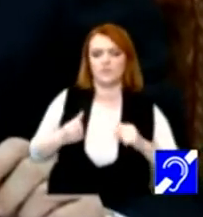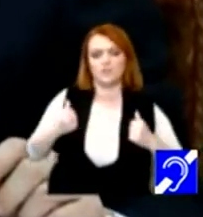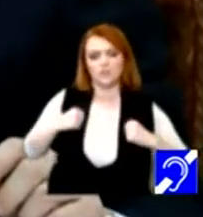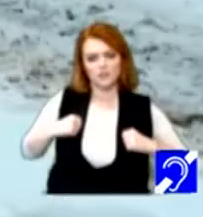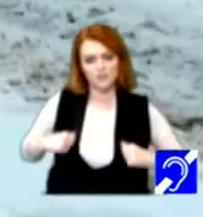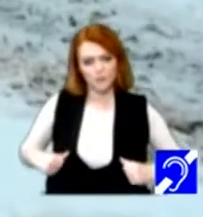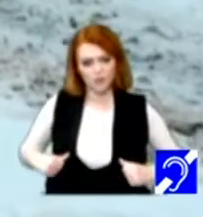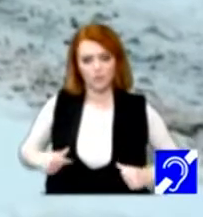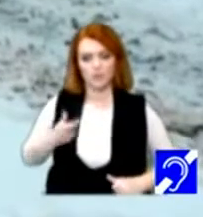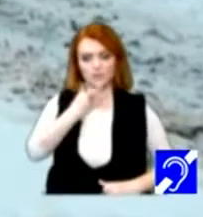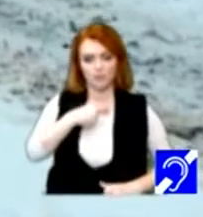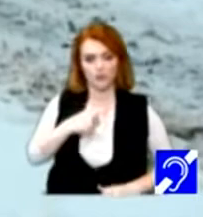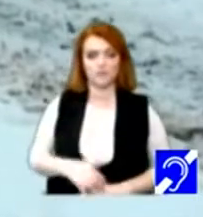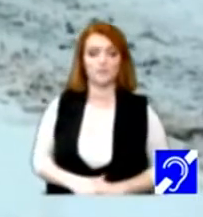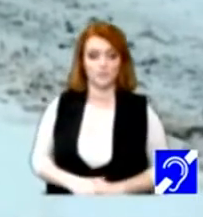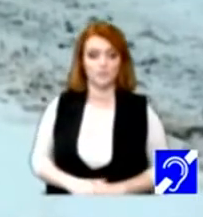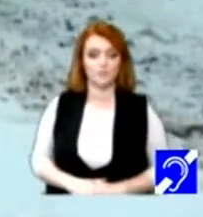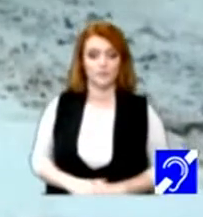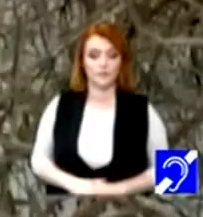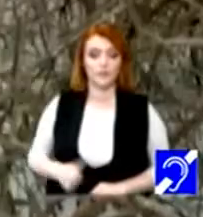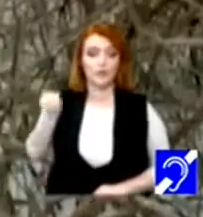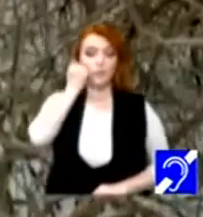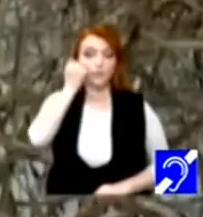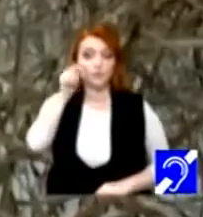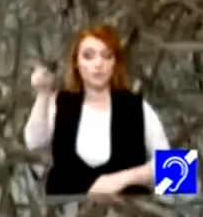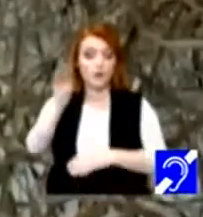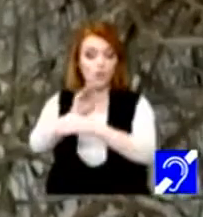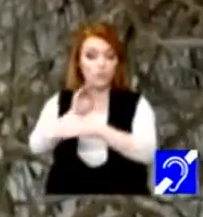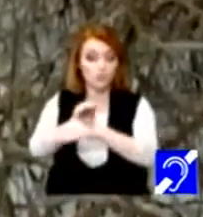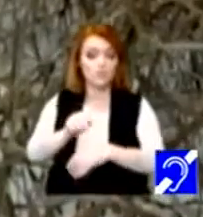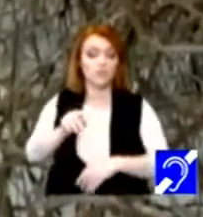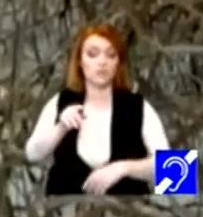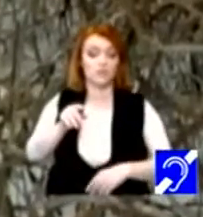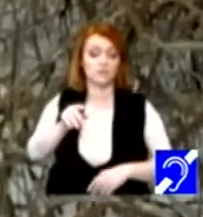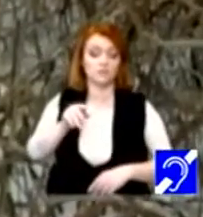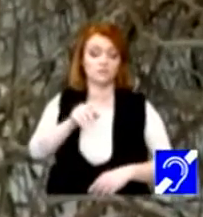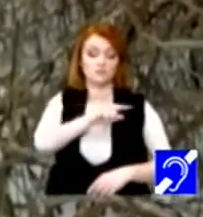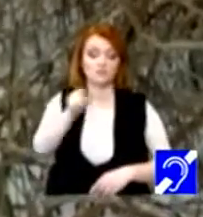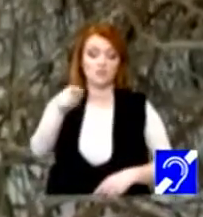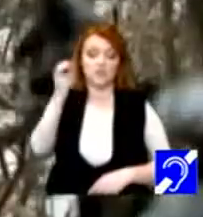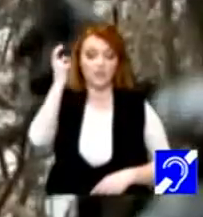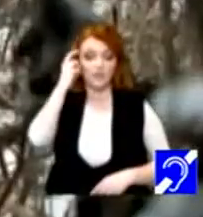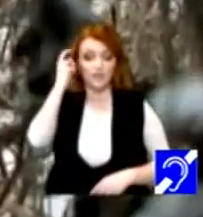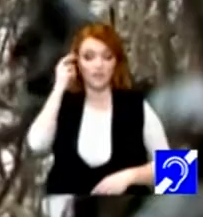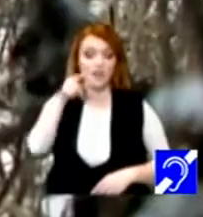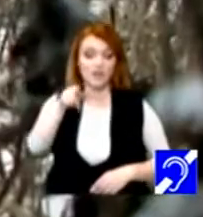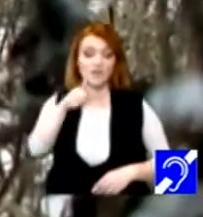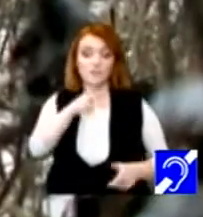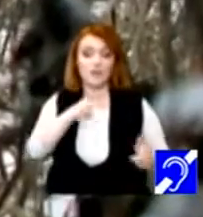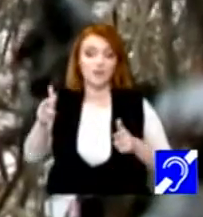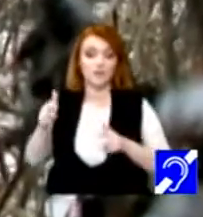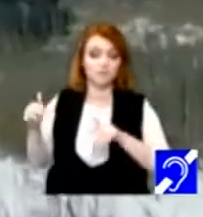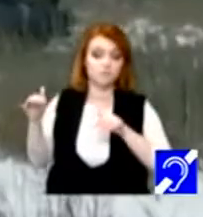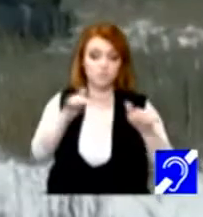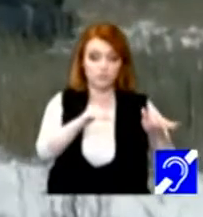конкретный характер. Мерul discordiei rămâne. Moscova e acuzată de Kiev și aliații occidentali că pregătește invazia Ucrainei după ce a